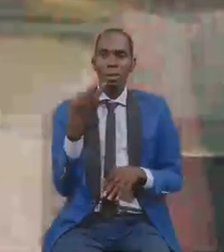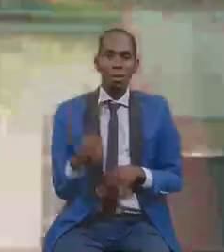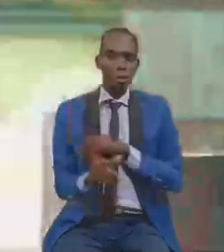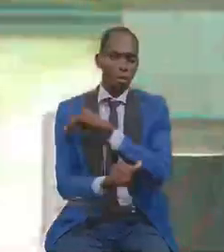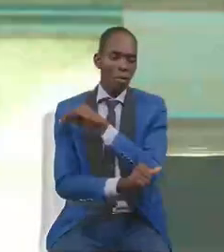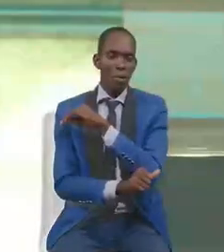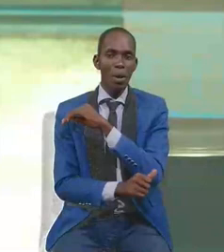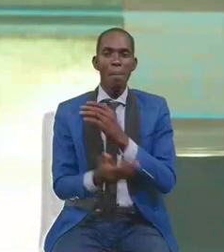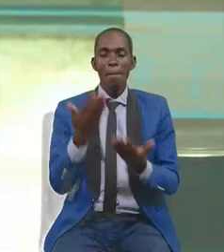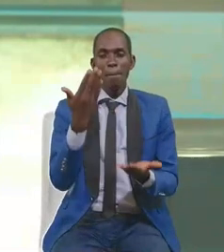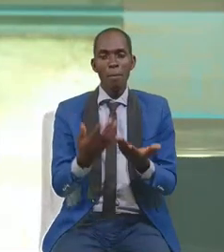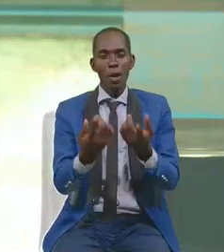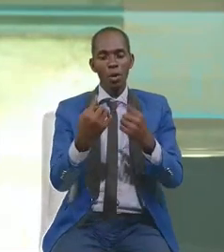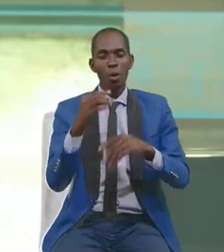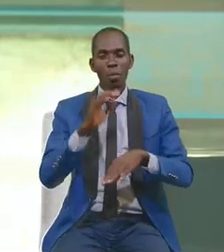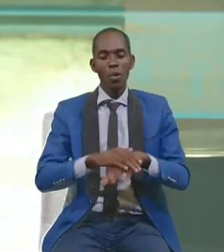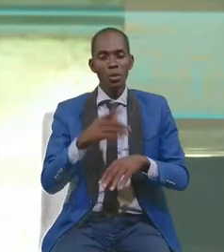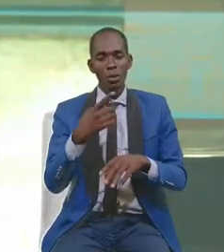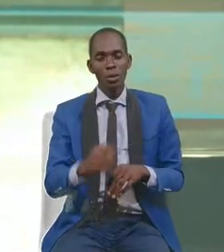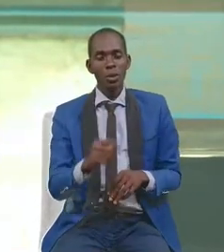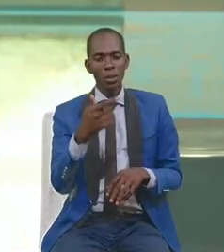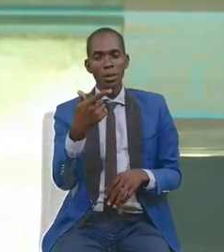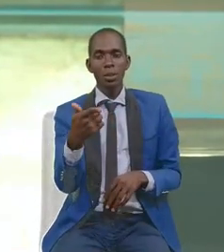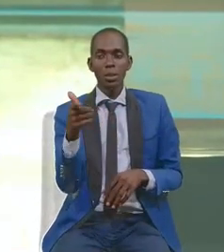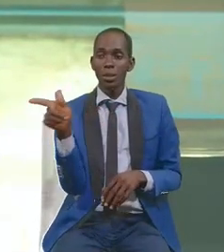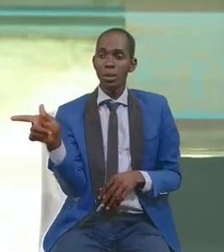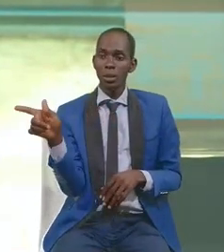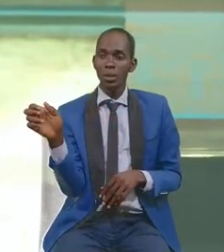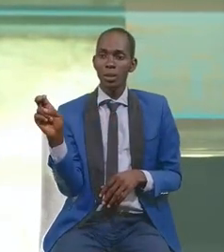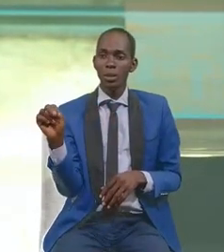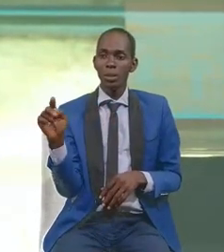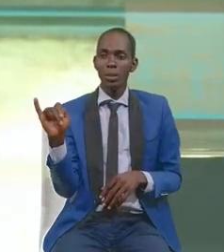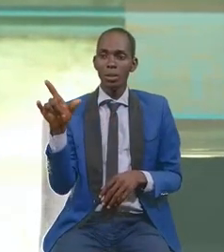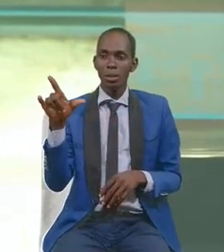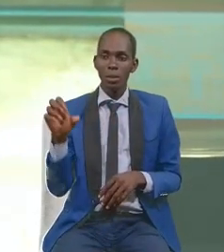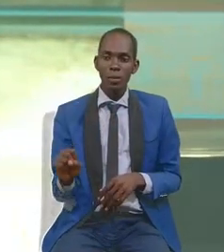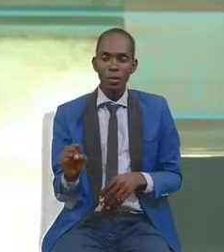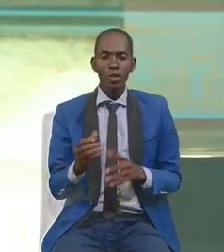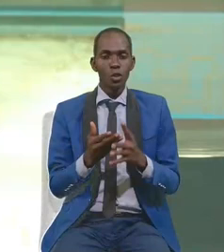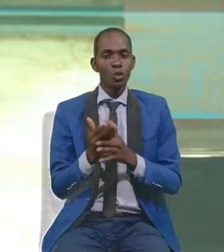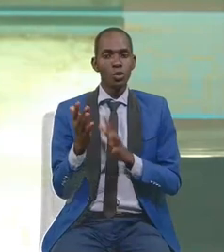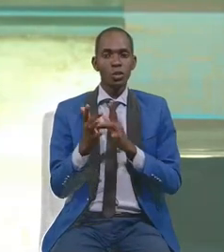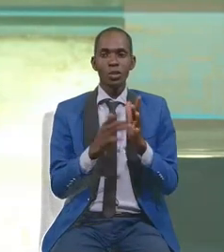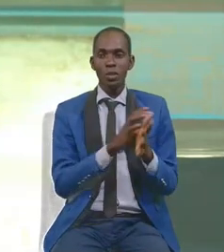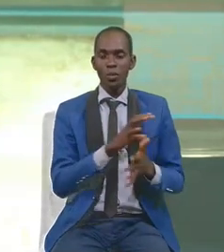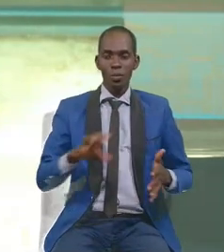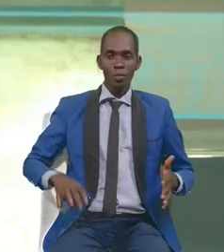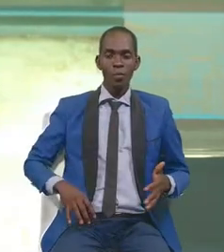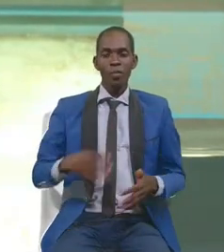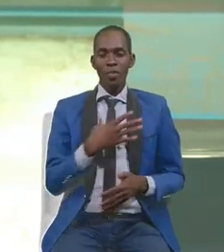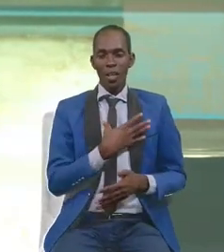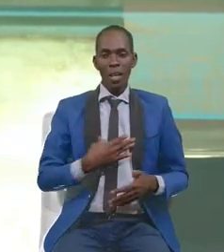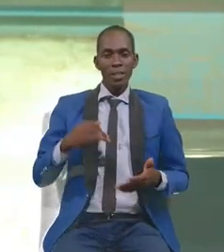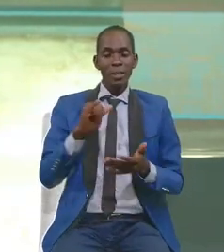afin que la bénédiction d'Abraham eût pour les païens son accomplissement en Jésus-Christ, et que nous